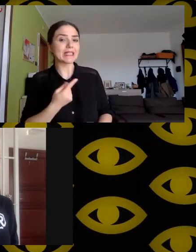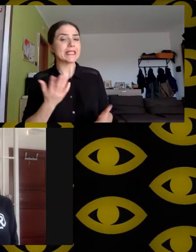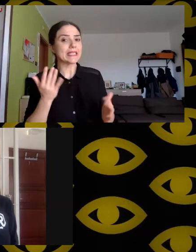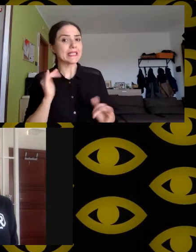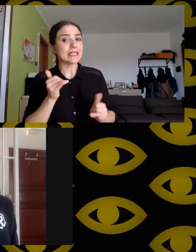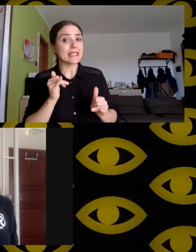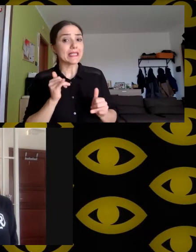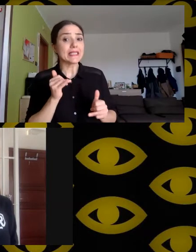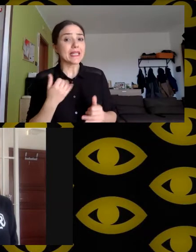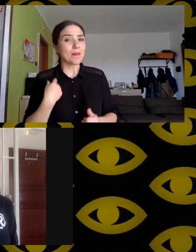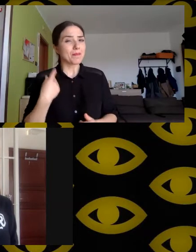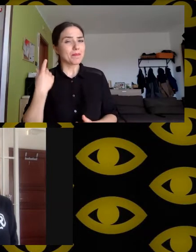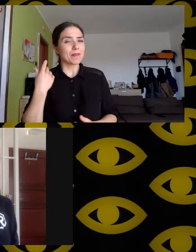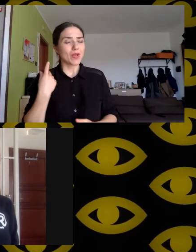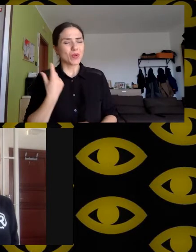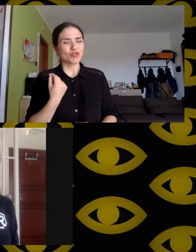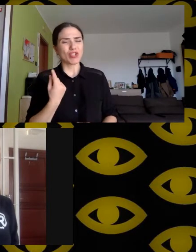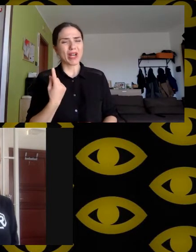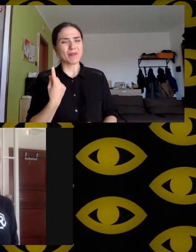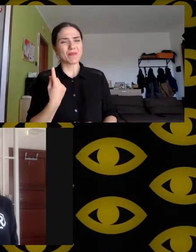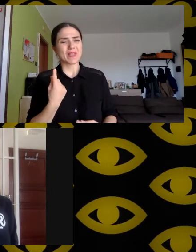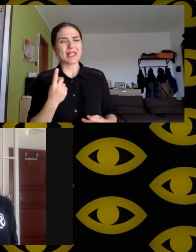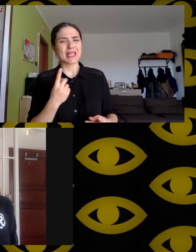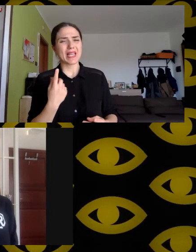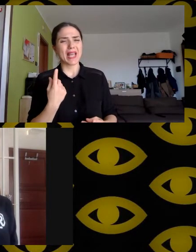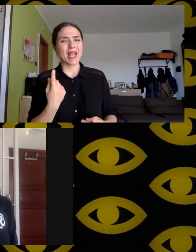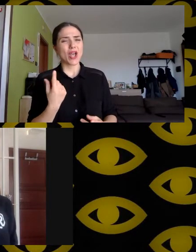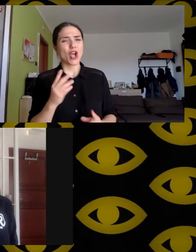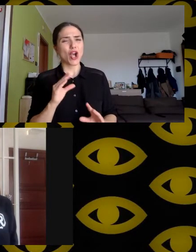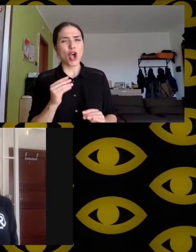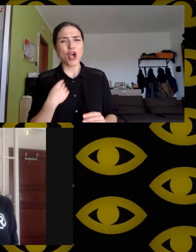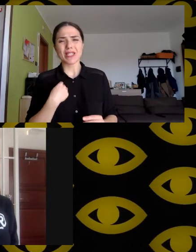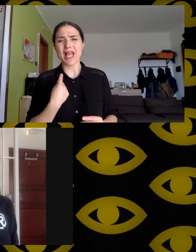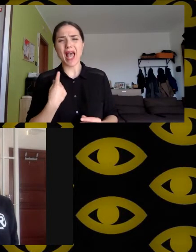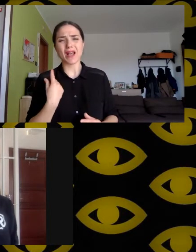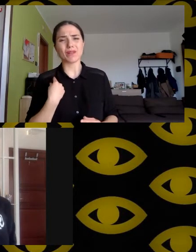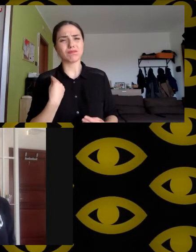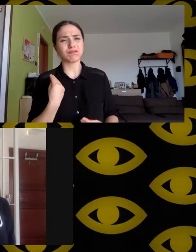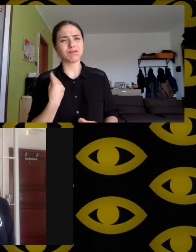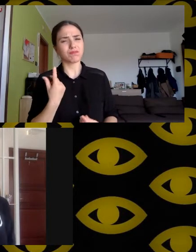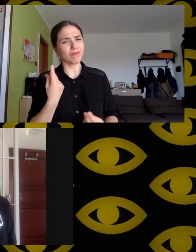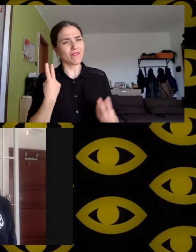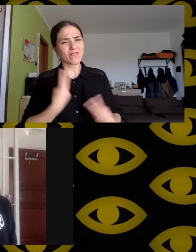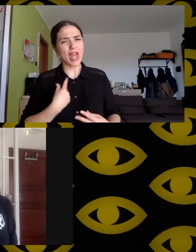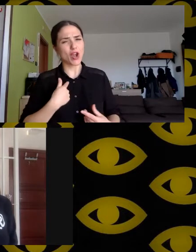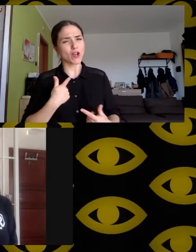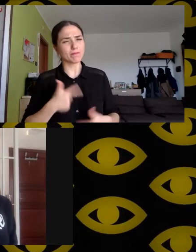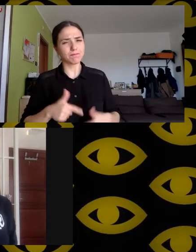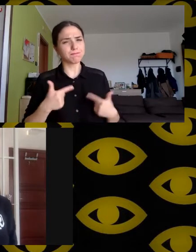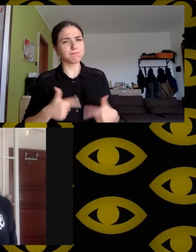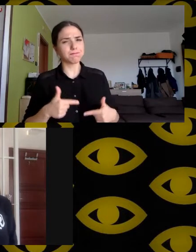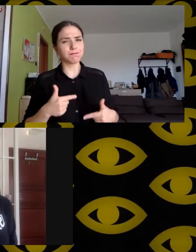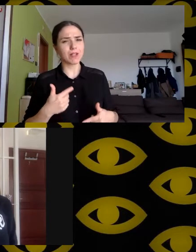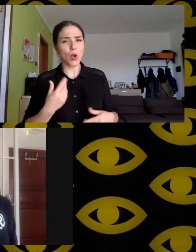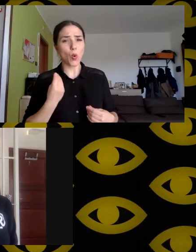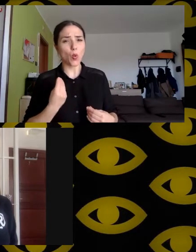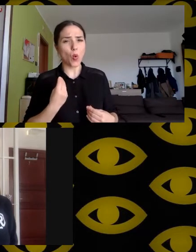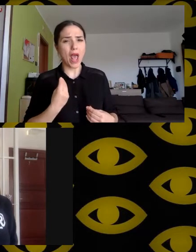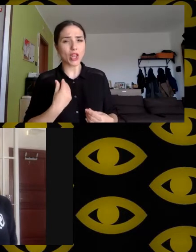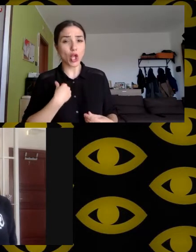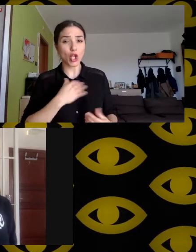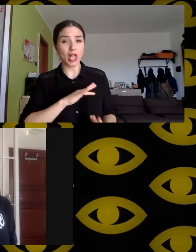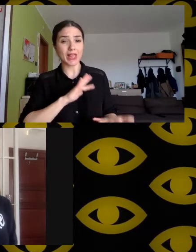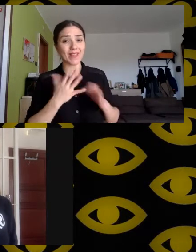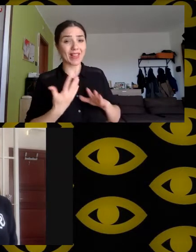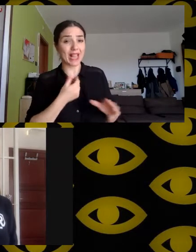dava veramente tanta noia, è che a me hanno sempre messo in dubbio, nel momento in cui sono diventata un personaggio pubblico,